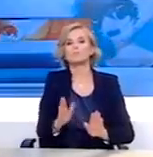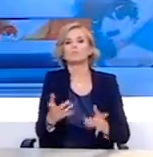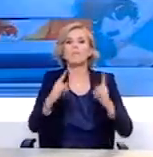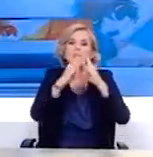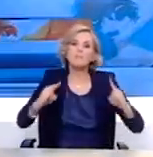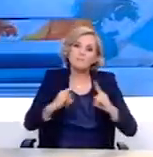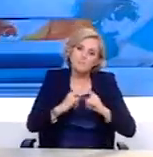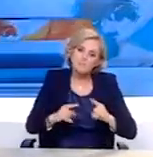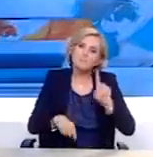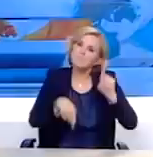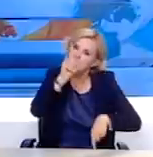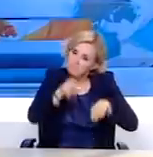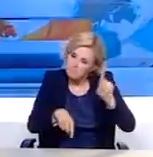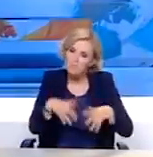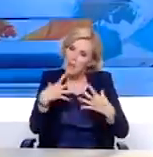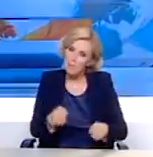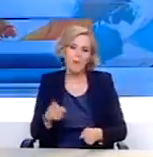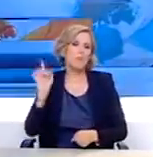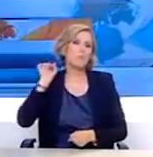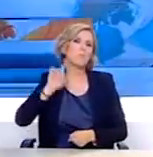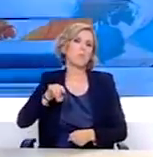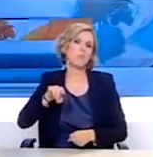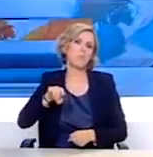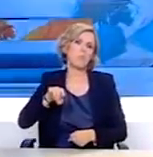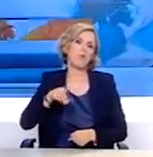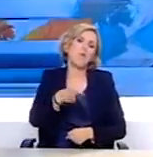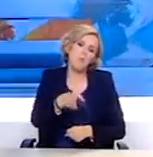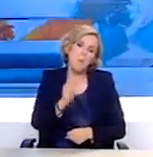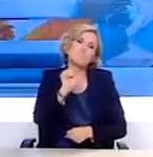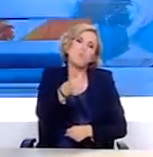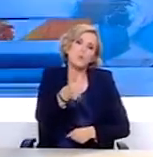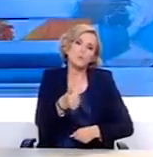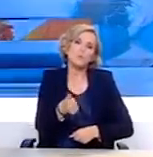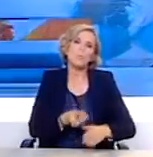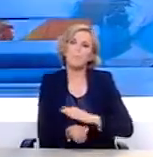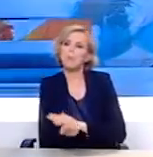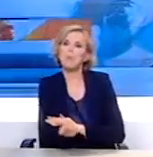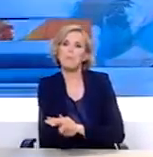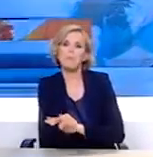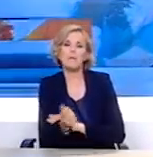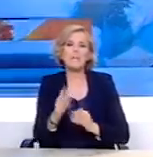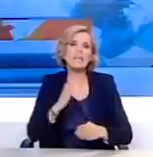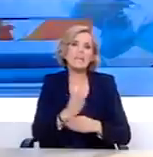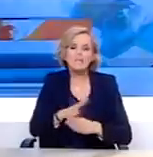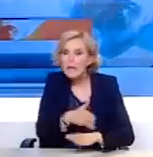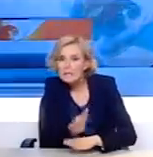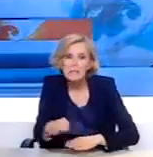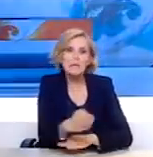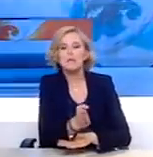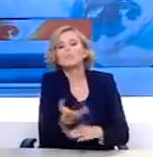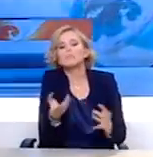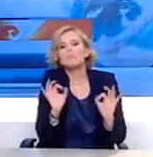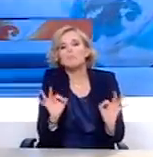νόμο. Μία τέτοια περίπτωση είναι και του συγκεκριμένου. Αφορά σε επιχειρησιακό σχέδιο της Γενικής